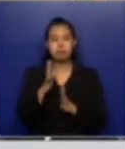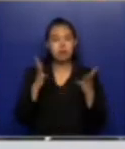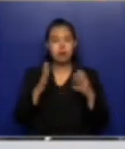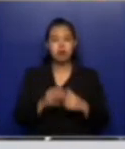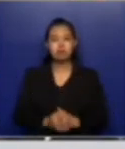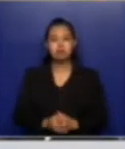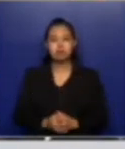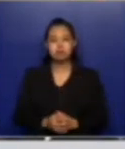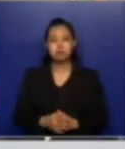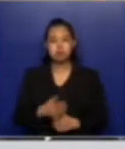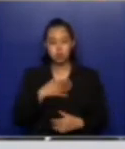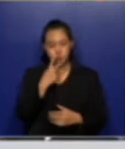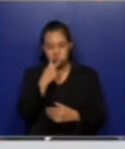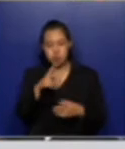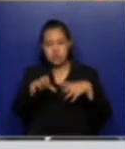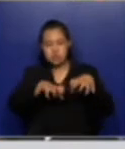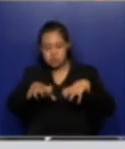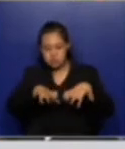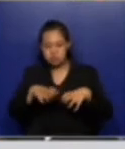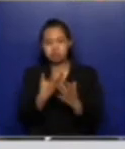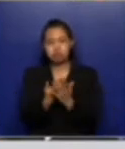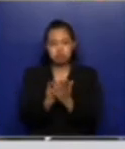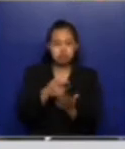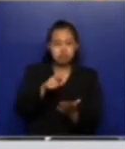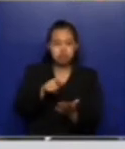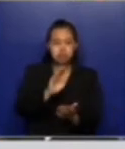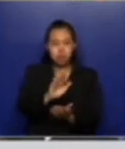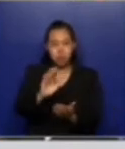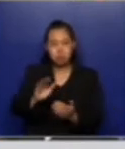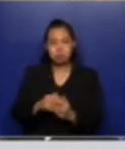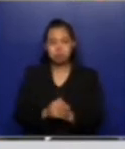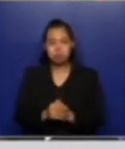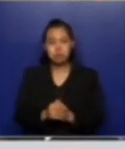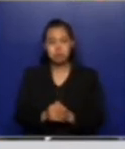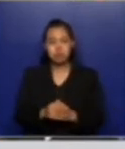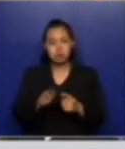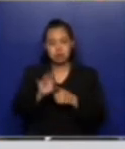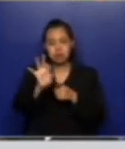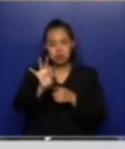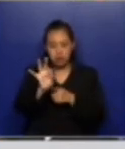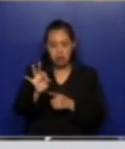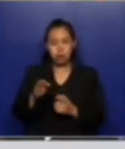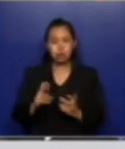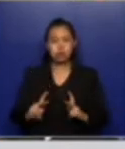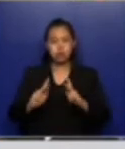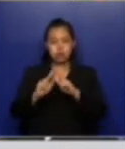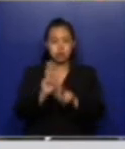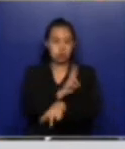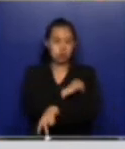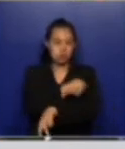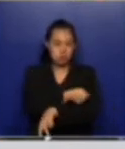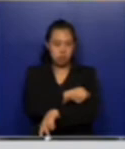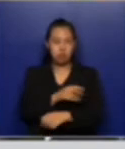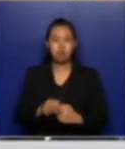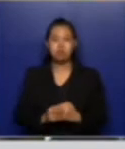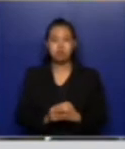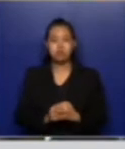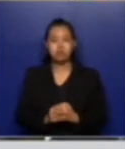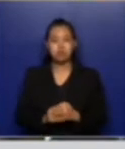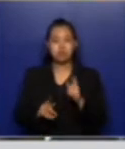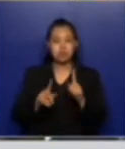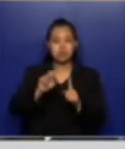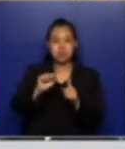ผมดูการจัดงบประมาณของท่านนะครับอันดับที่9เนี่ยท่านจัดงบประมาณไปที่กระทรวงสาธารณสุข 140,000 ล้านเนี่ย